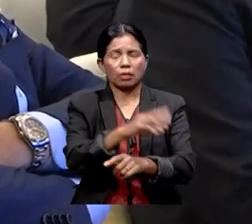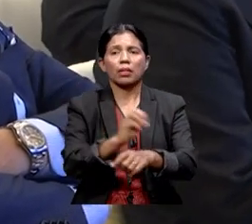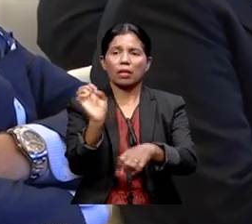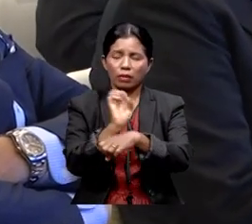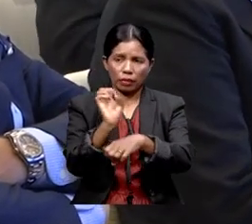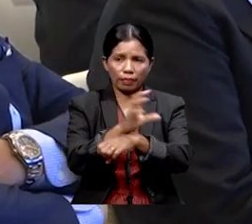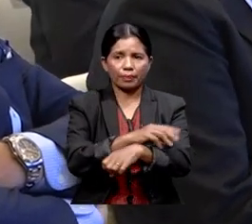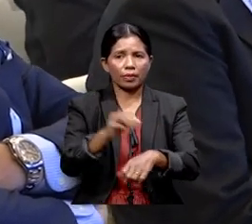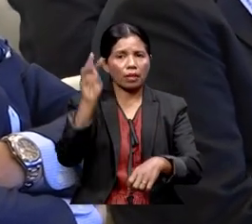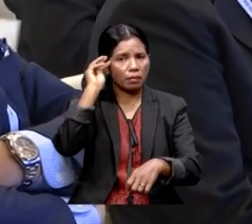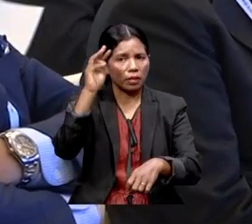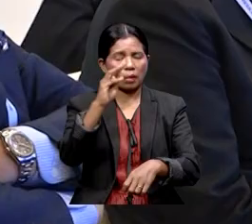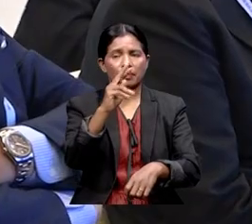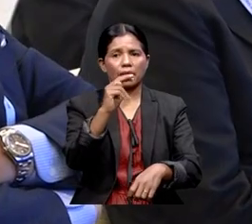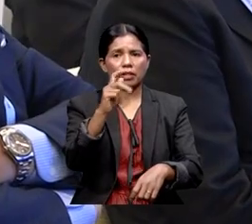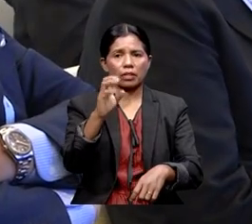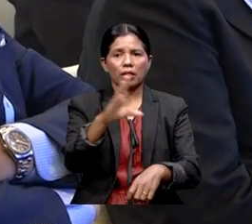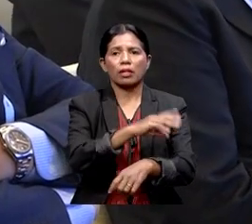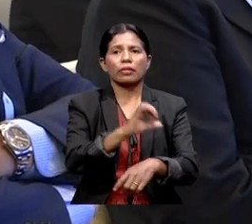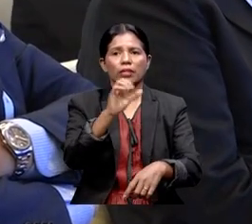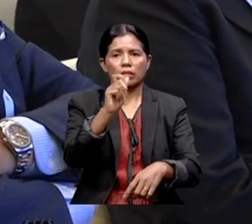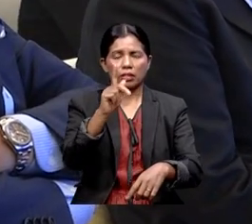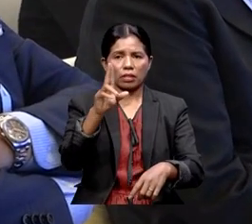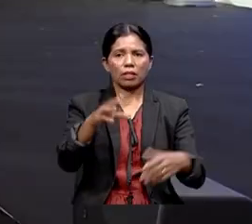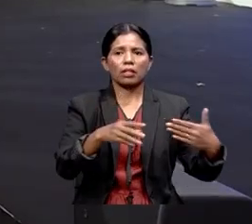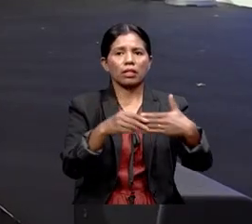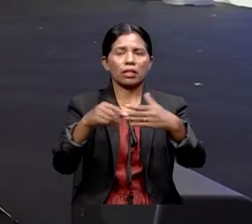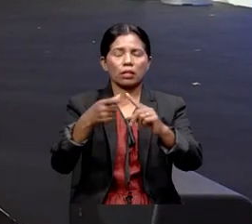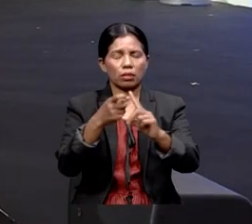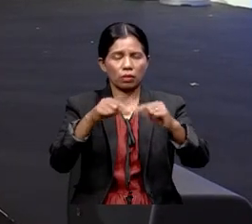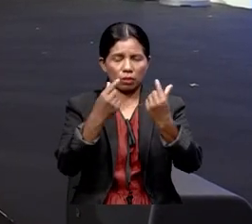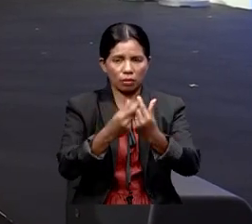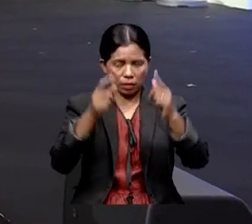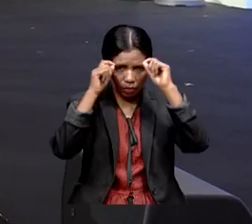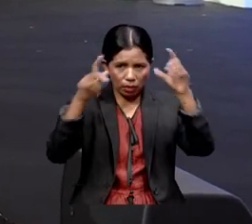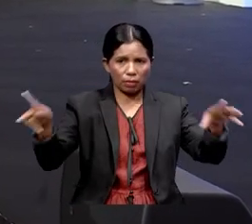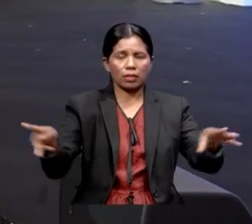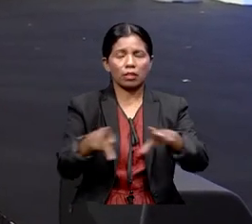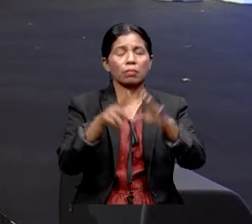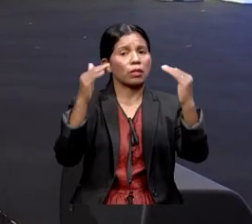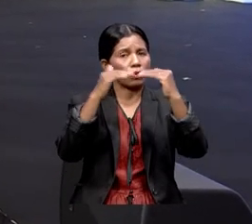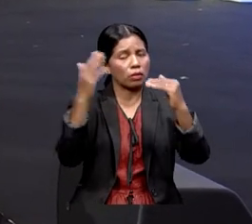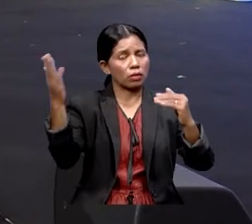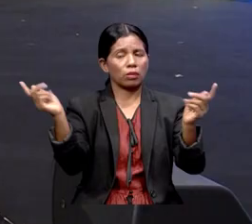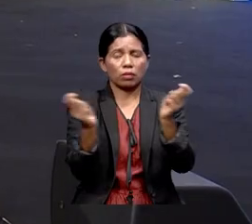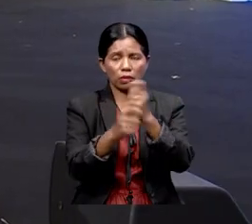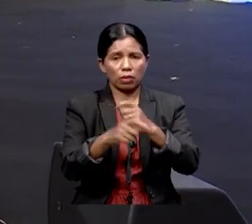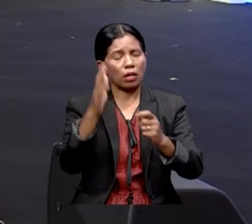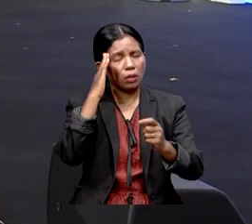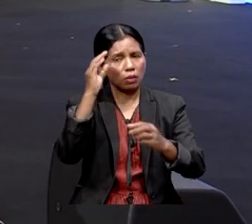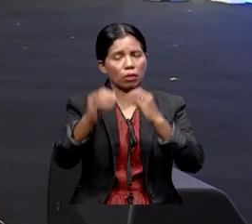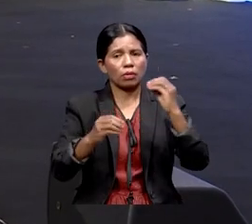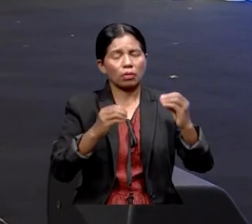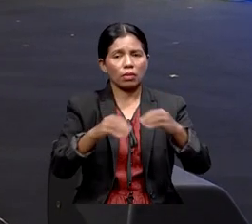economico, no ministro turismo no ambiente Francisco Albuadilai, nebe lidera equipa Timor Leste hodi partisipa ia encontro ne hodi troca Hanoi konaba